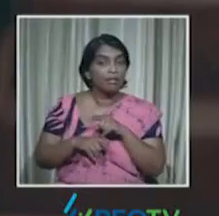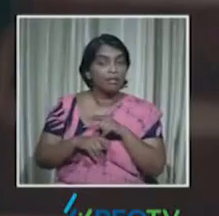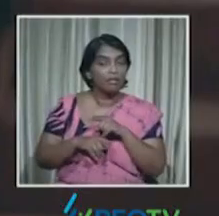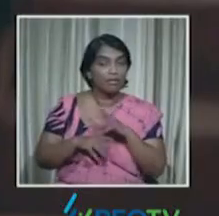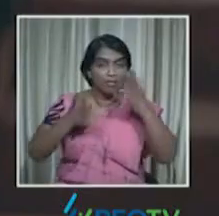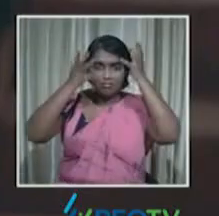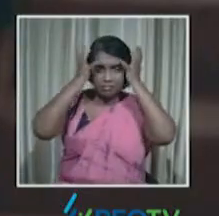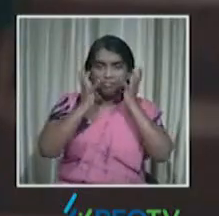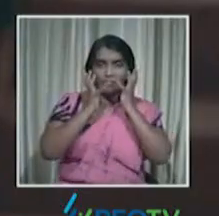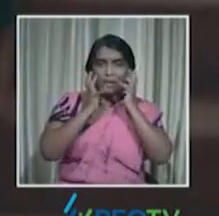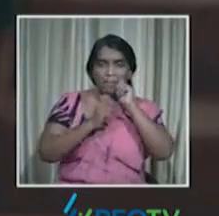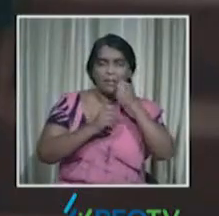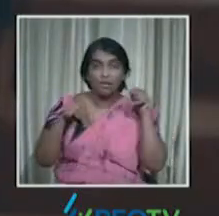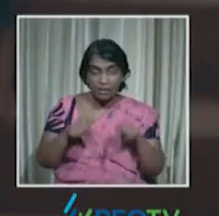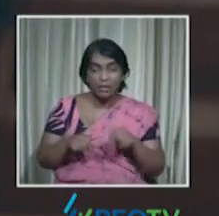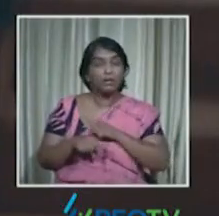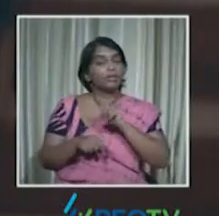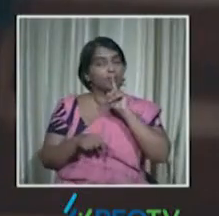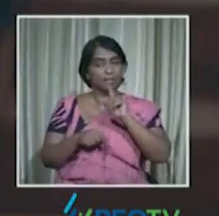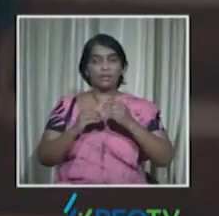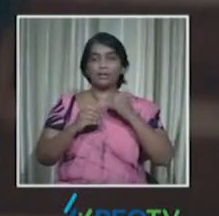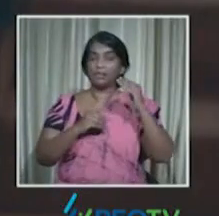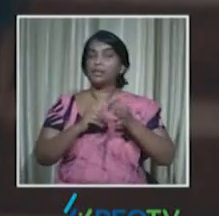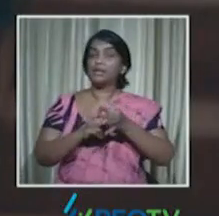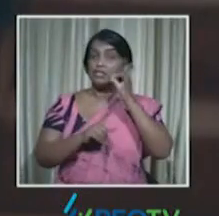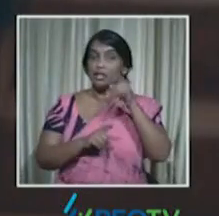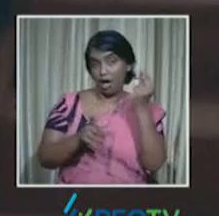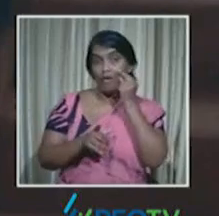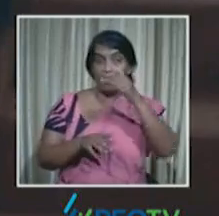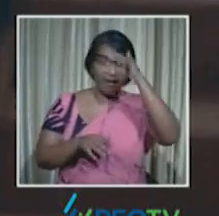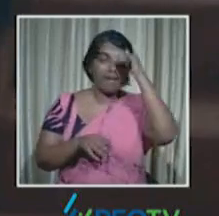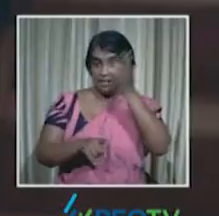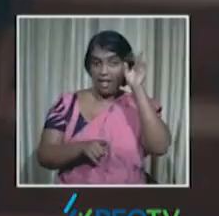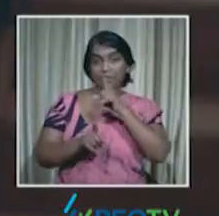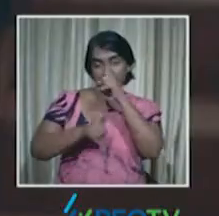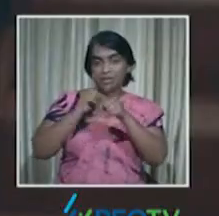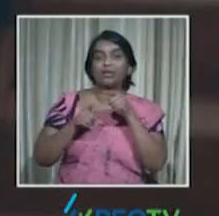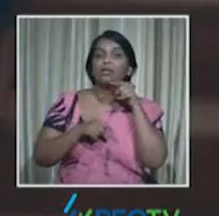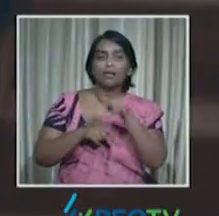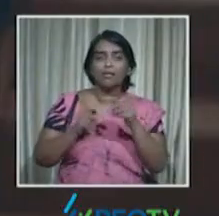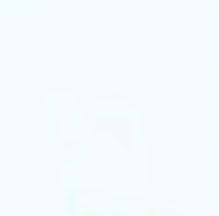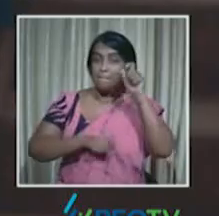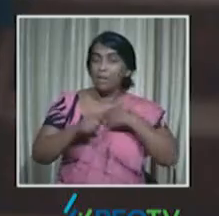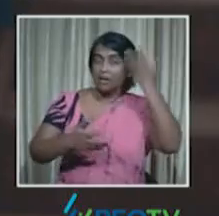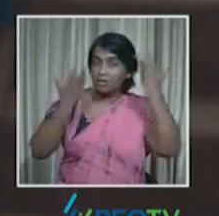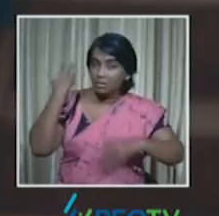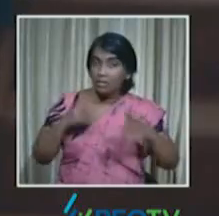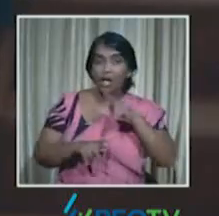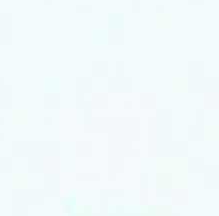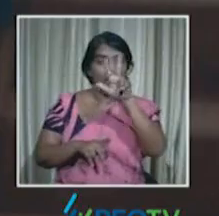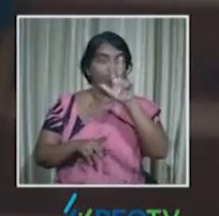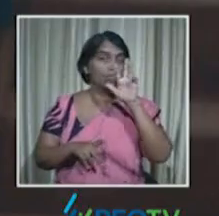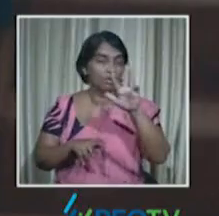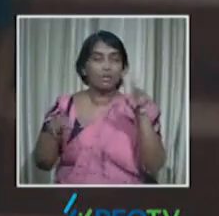හෙල්මට් දාගත්ත කෙනා පිටිපස්සෙන් නැග්ගගෙනත් යනවා. ඊළඟ ජනාධිපතිතුමා ඔබතුමායි නායකයා කියලානේ. එහෙමනේ කියන්නේ. එහෙනම් ඇයි ප්‍රචණ්ඩත්වයට යන්නේ? 88